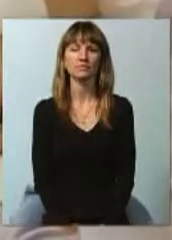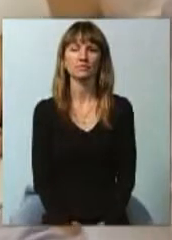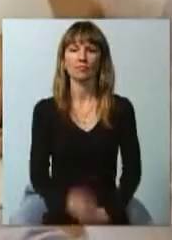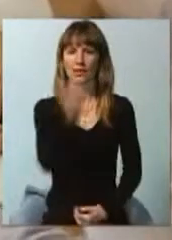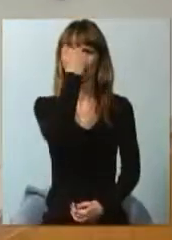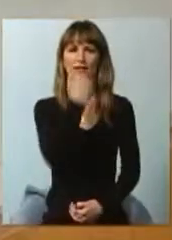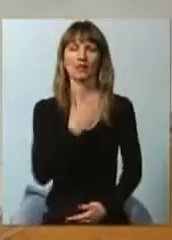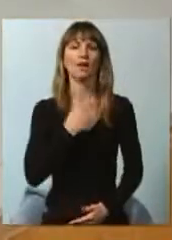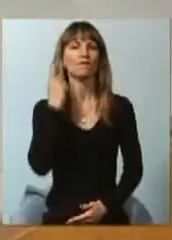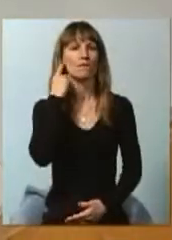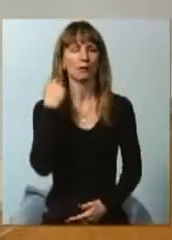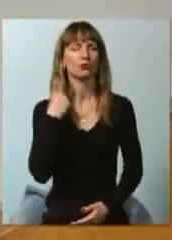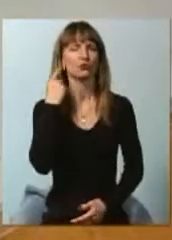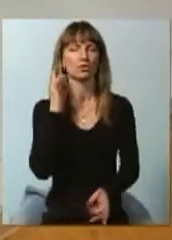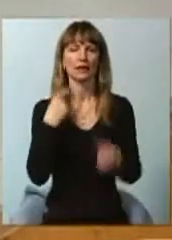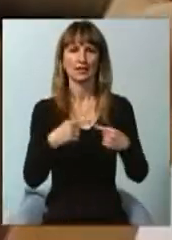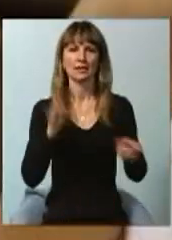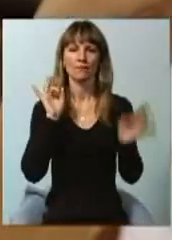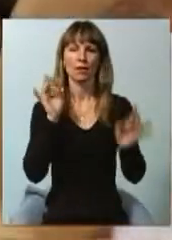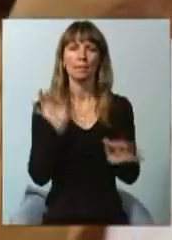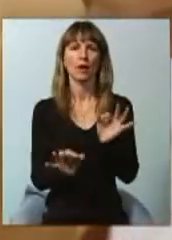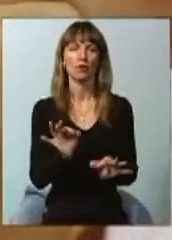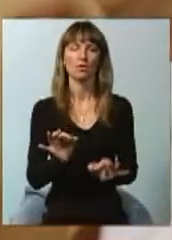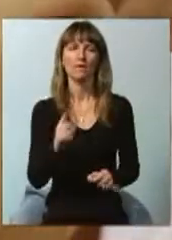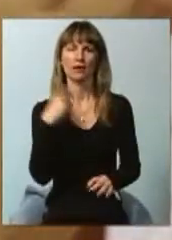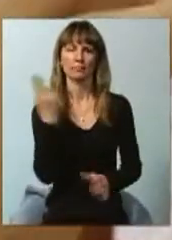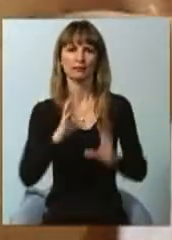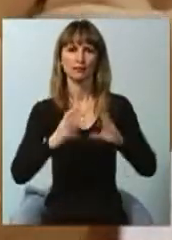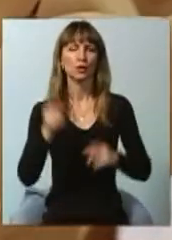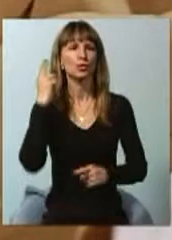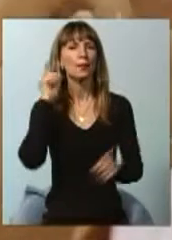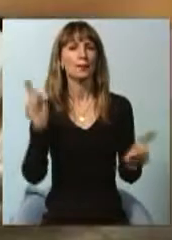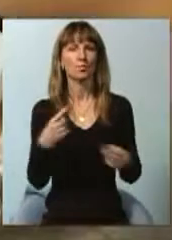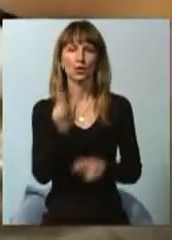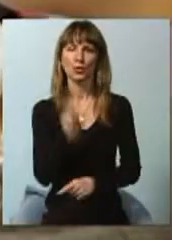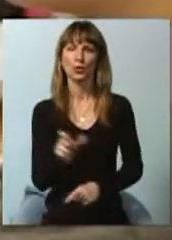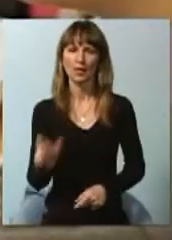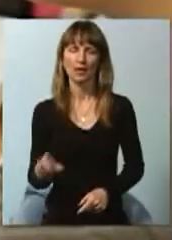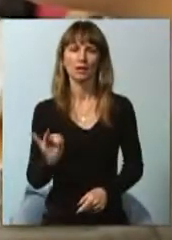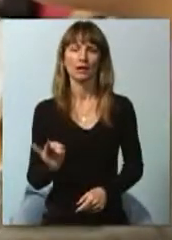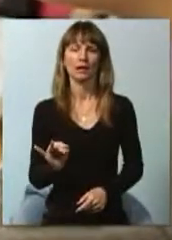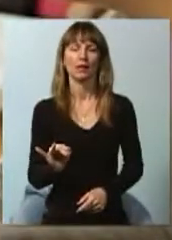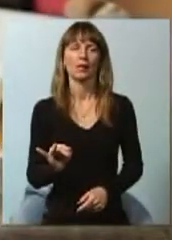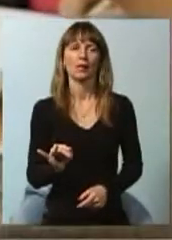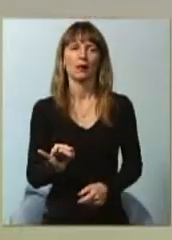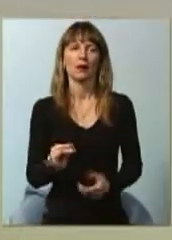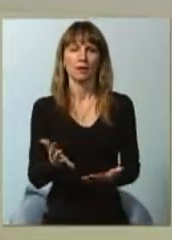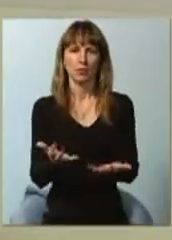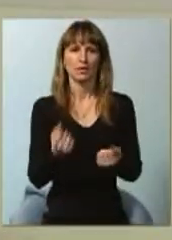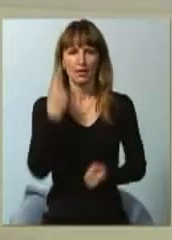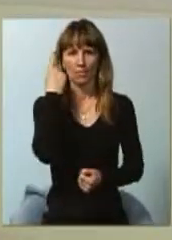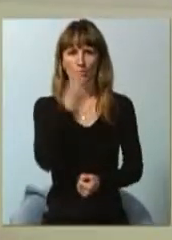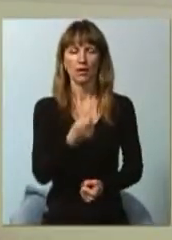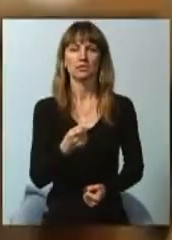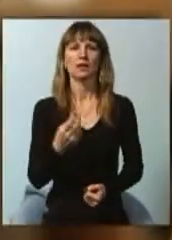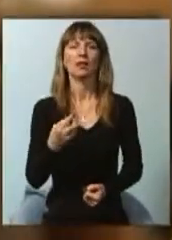Завдяки нашим вухам ми чуємо різні звуки природи, навколишній світ, слухаємо музику людей та отримуємо різноманітну інформацію.